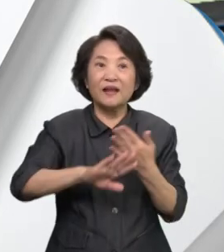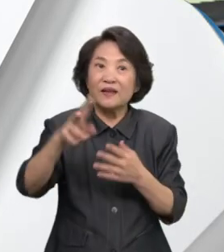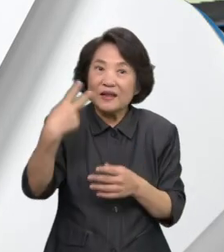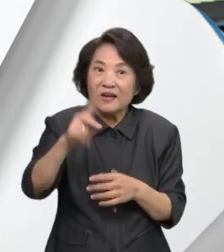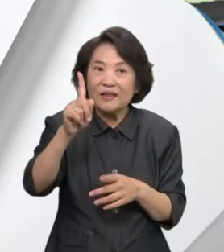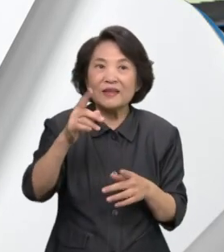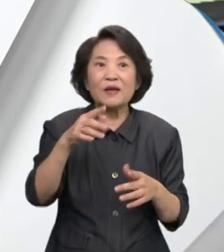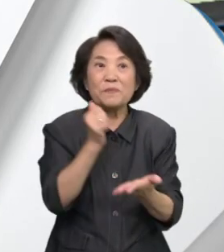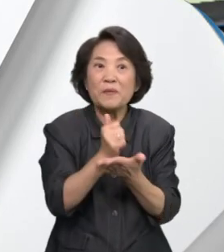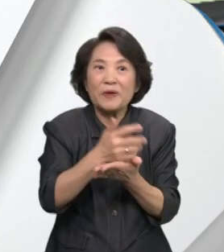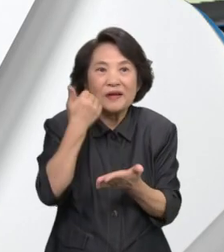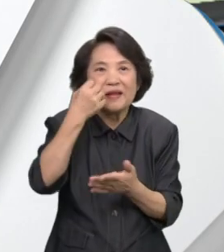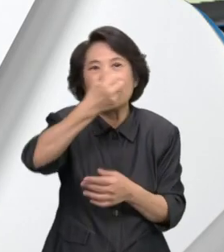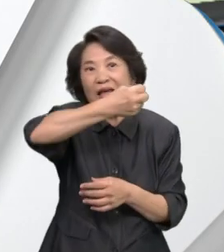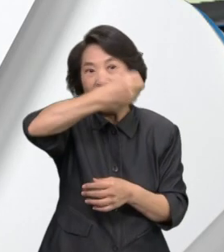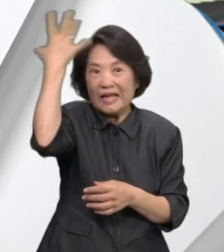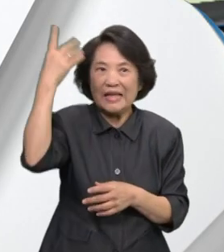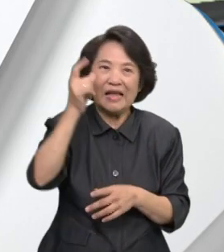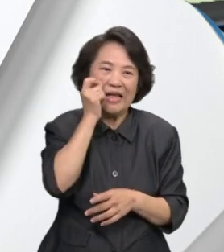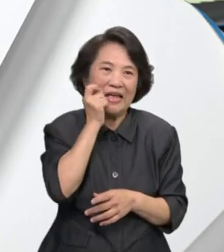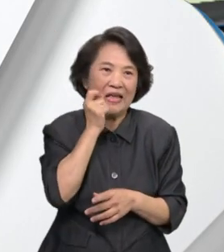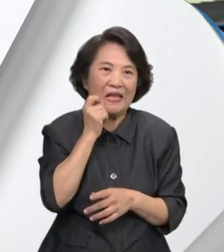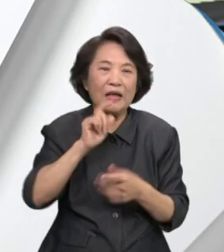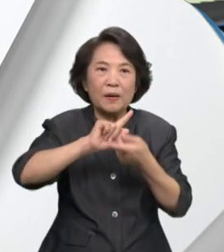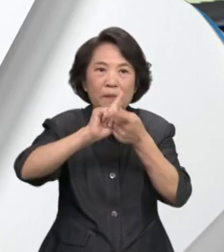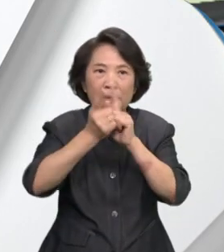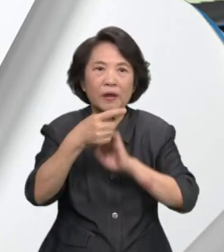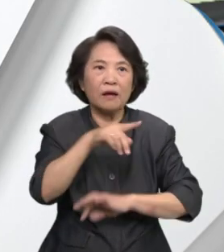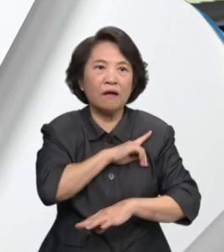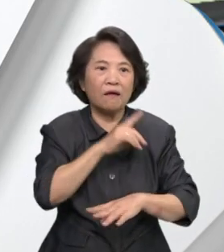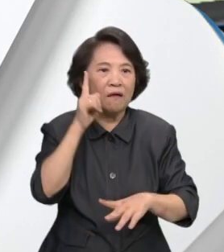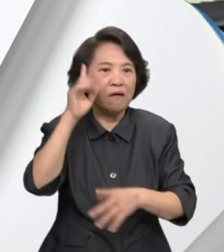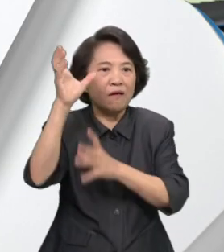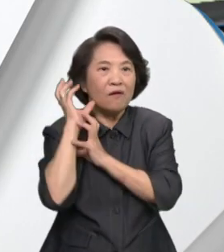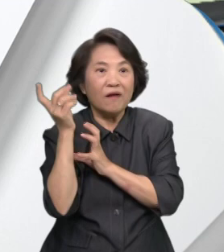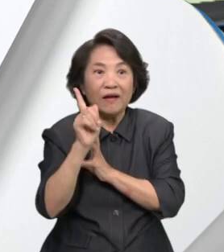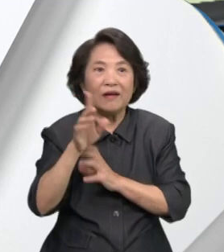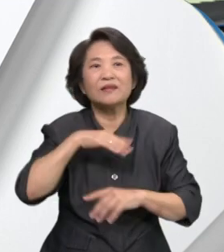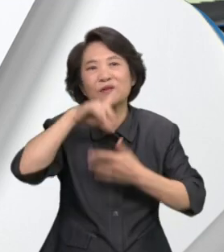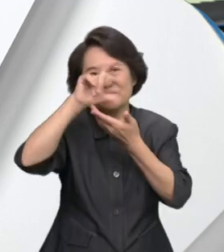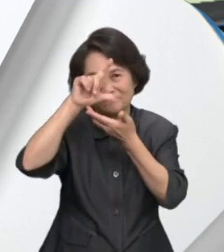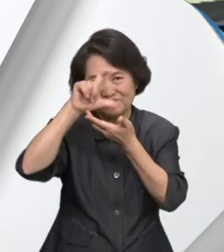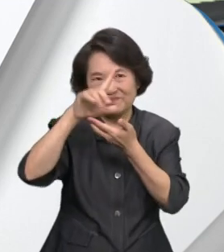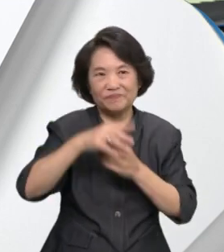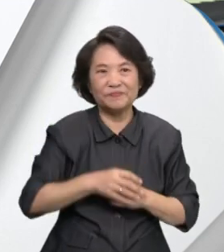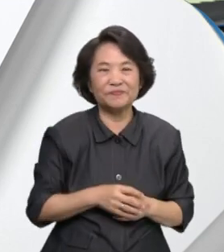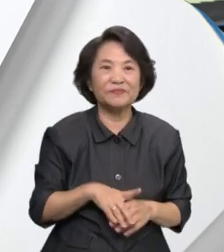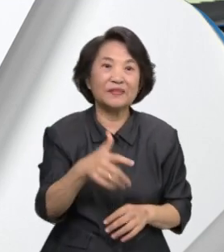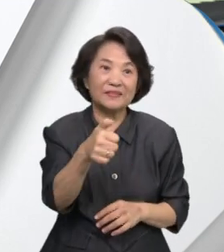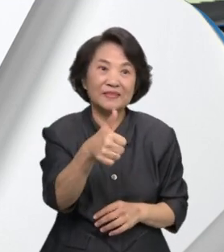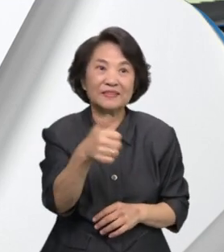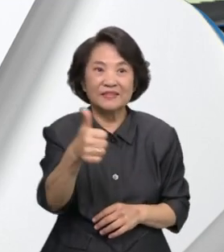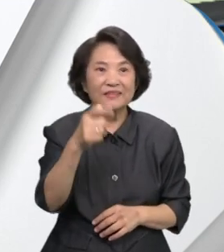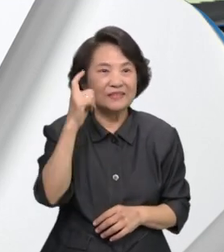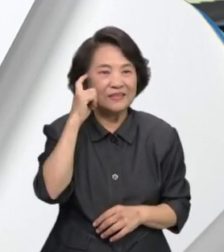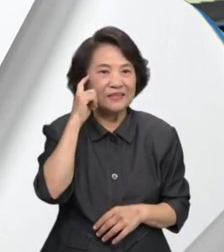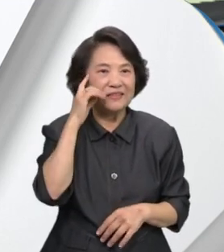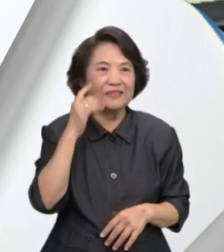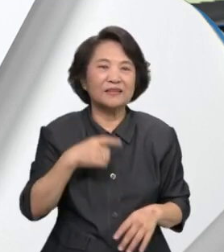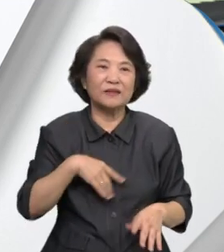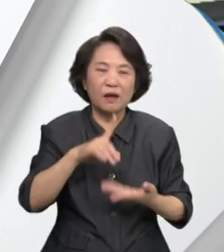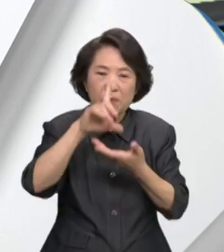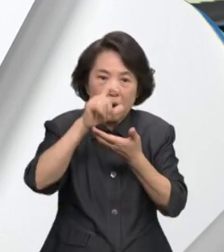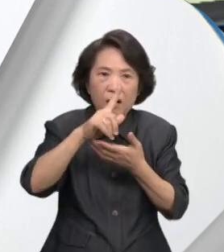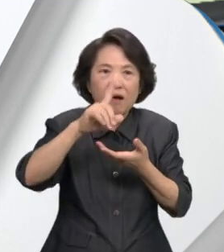男女嘅对住咧，受介种后生书记嘅兴趣，变作人生嘅使命。入账呢件事情对车企卷